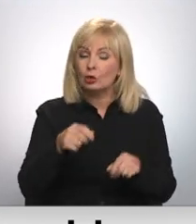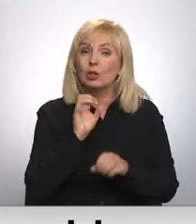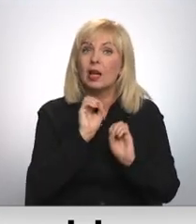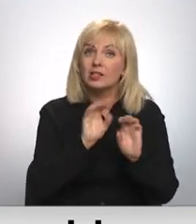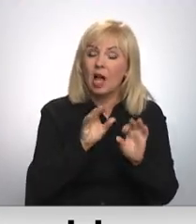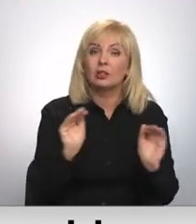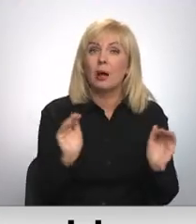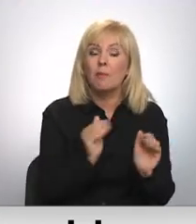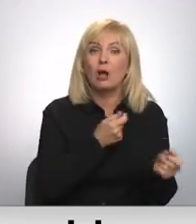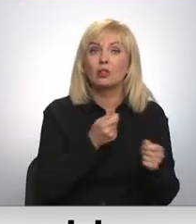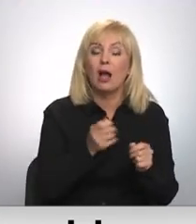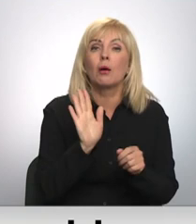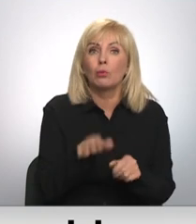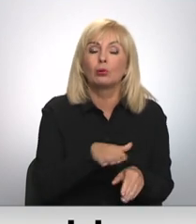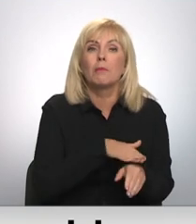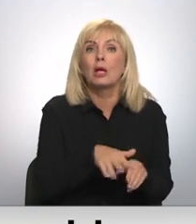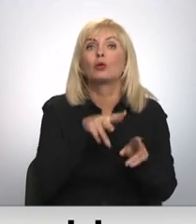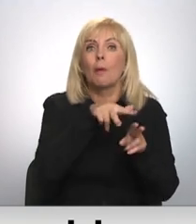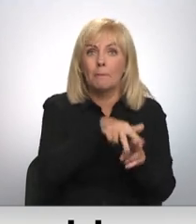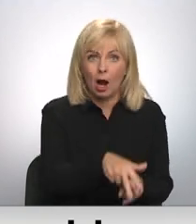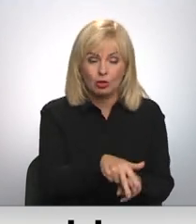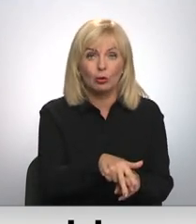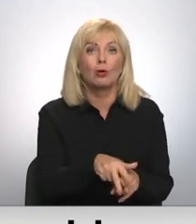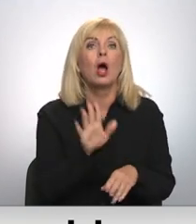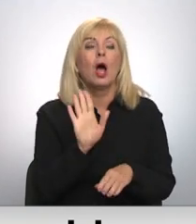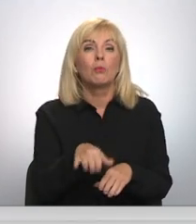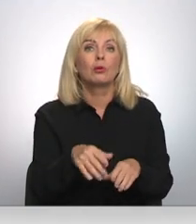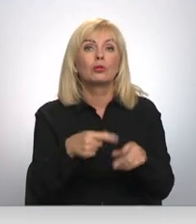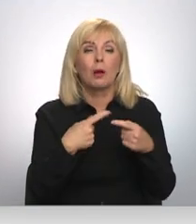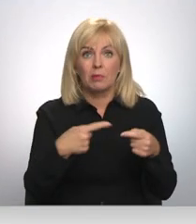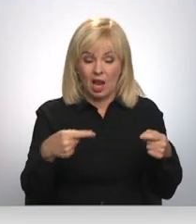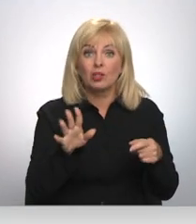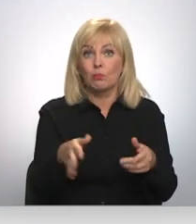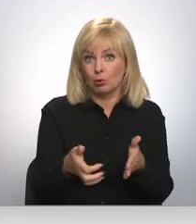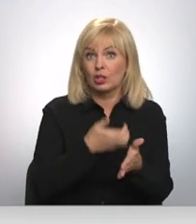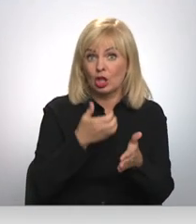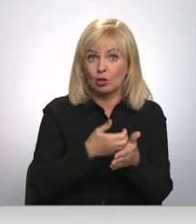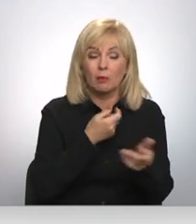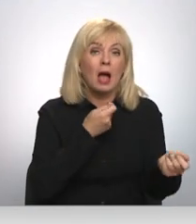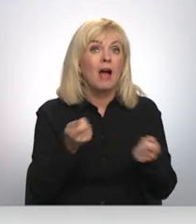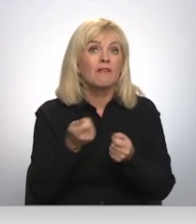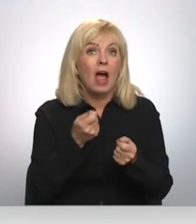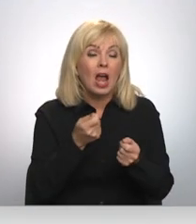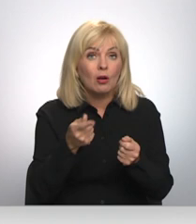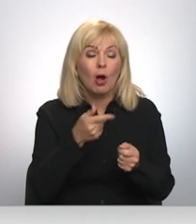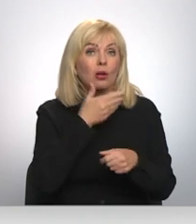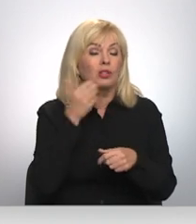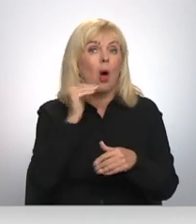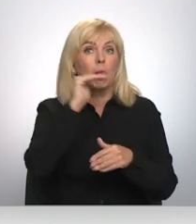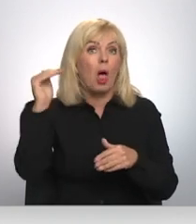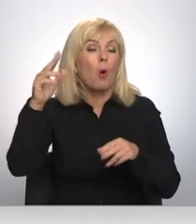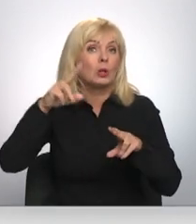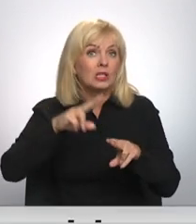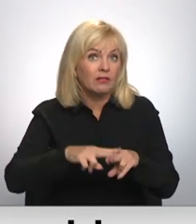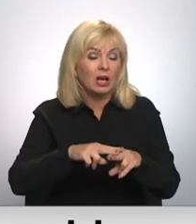mazie veikali tiktu pārslogoti. Tas ir radīt preču iztrūkumu, jo veikalos vienkārši fiziski plauktos nav tik daudz vietas, tāpat